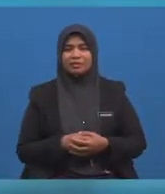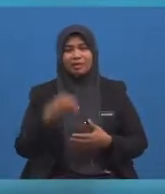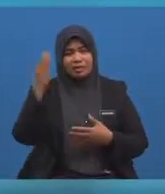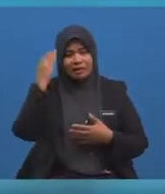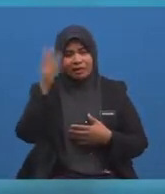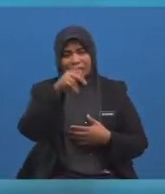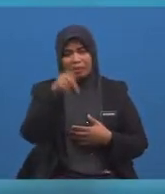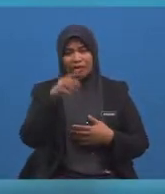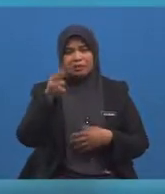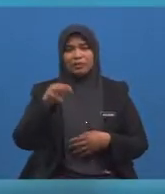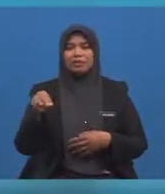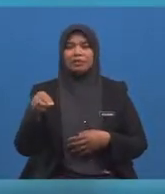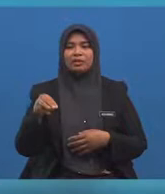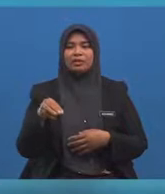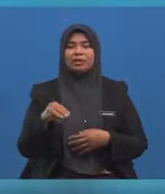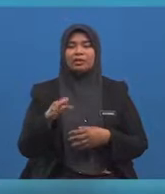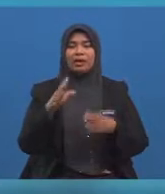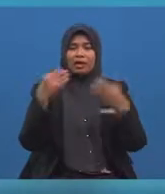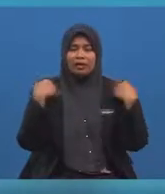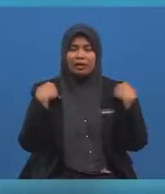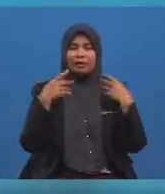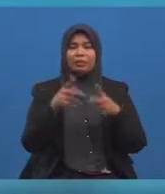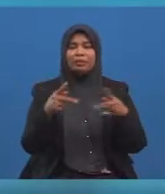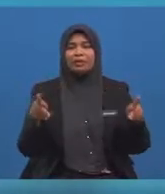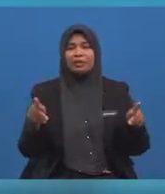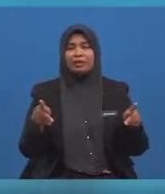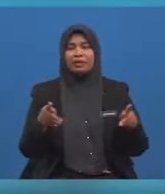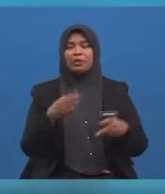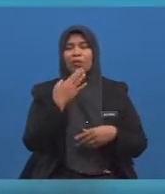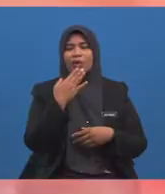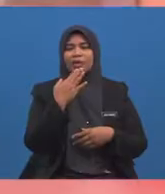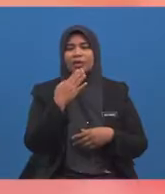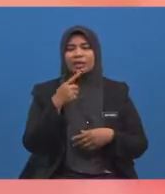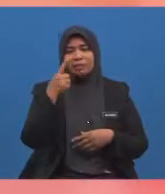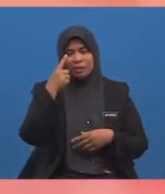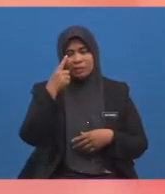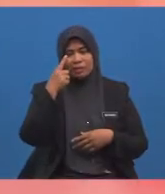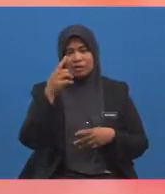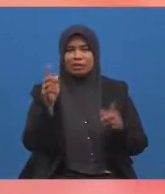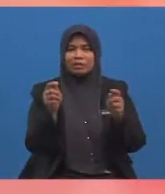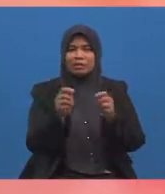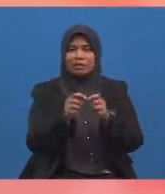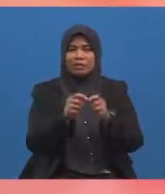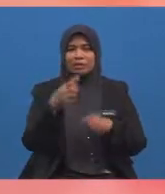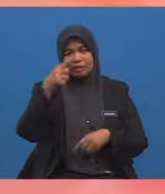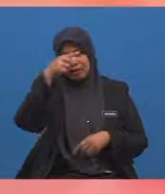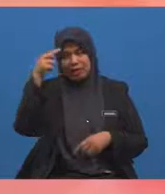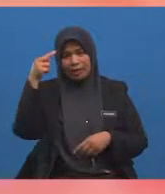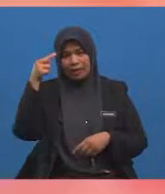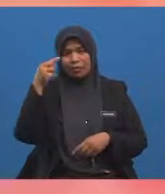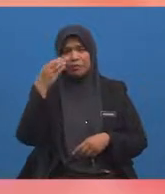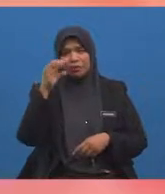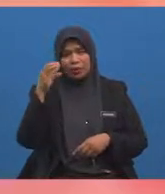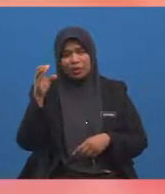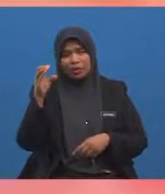Tahukah murid-murid, terdapat pelbagai warna iris mata seperti hitam,